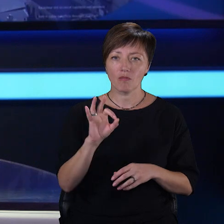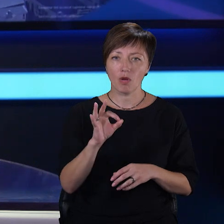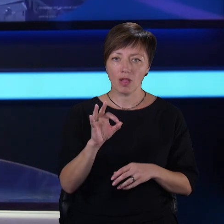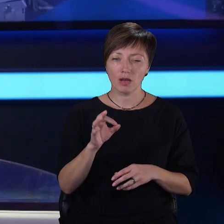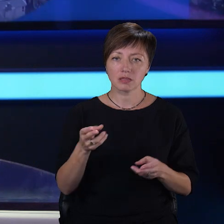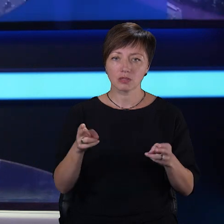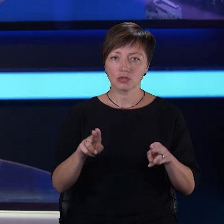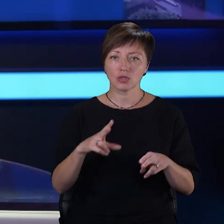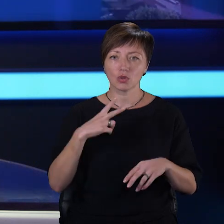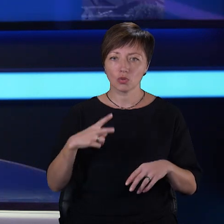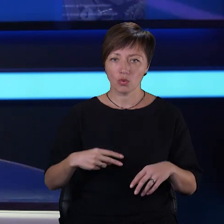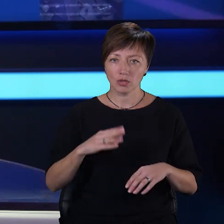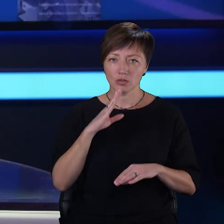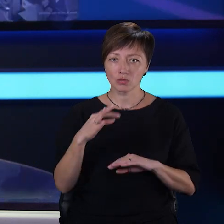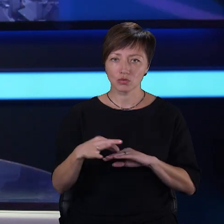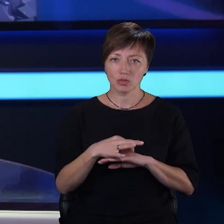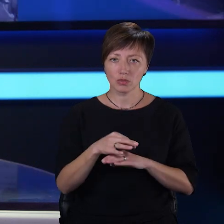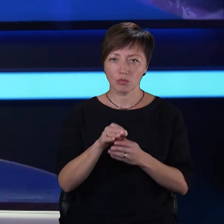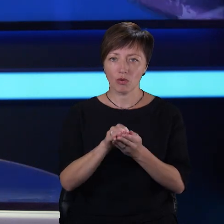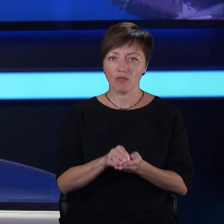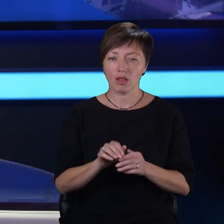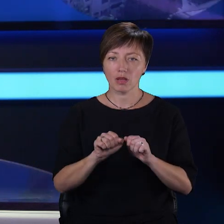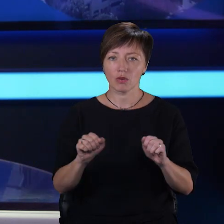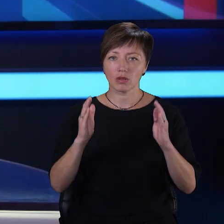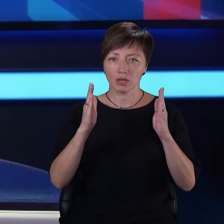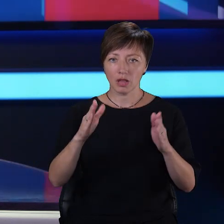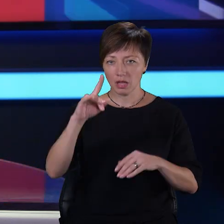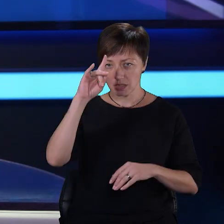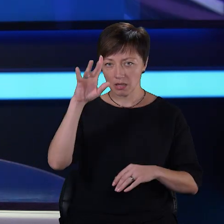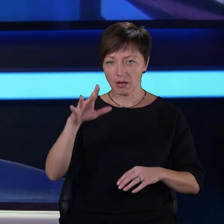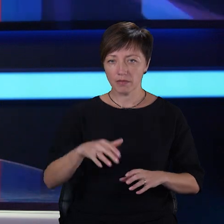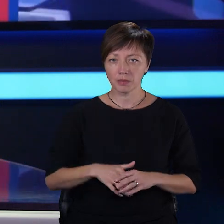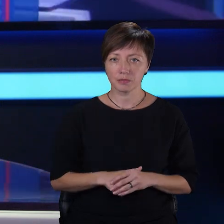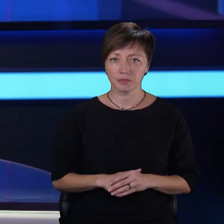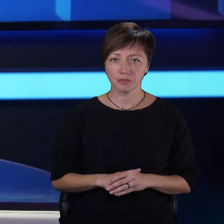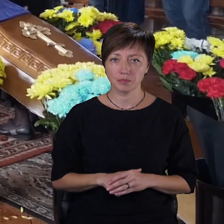Філоненка залишились донька та дружина. Поховали героя на Алеї Слави.